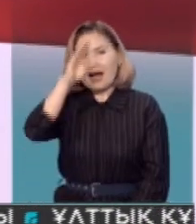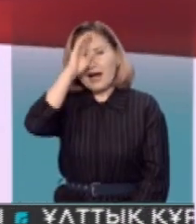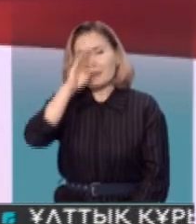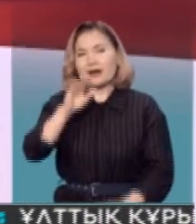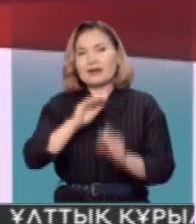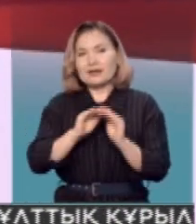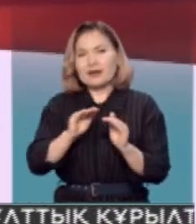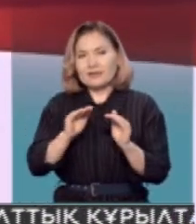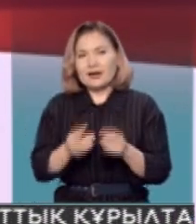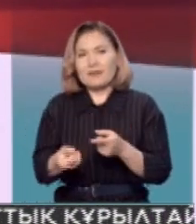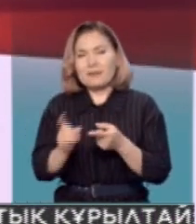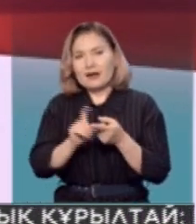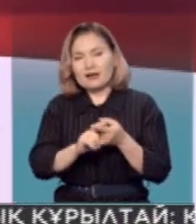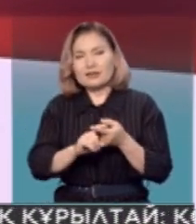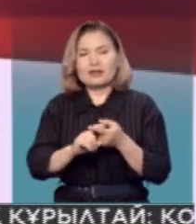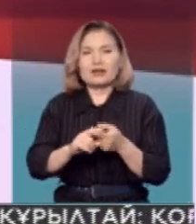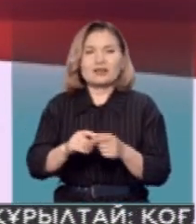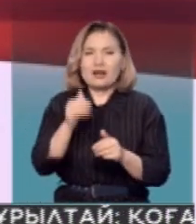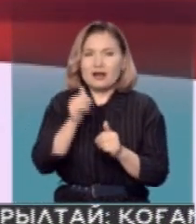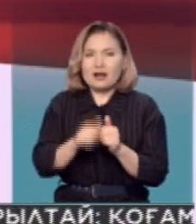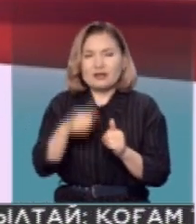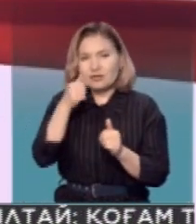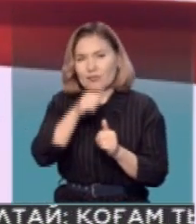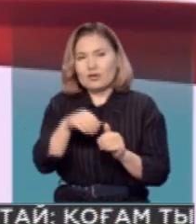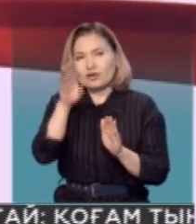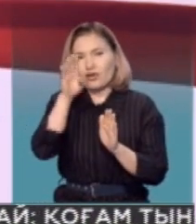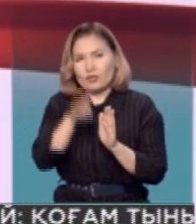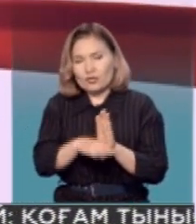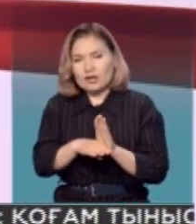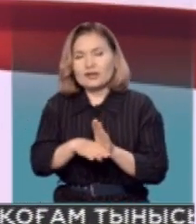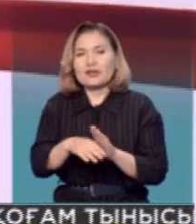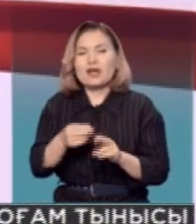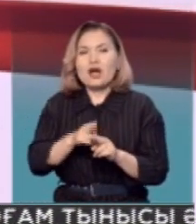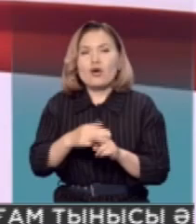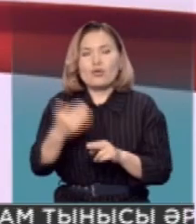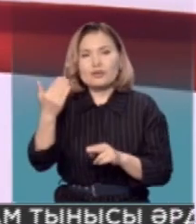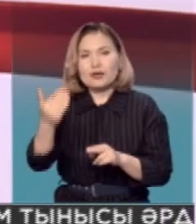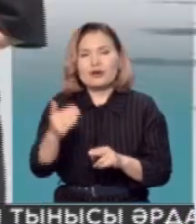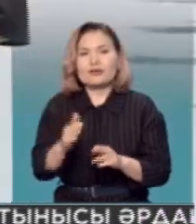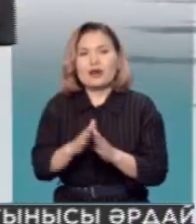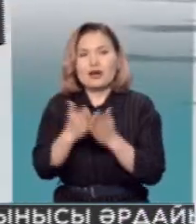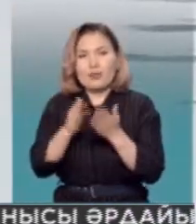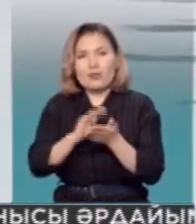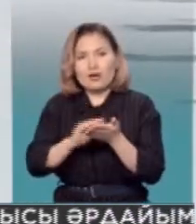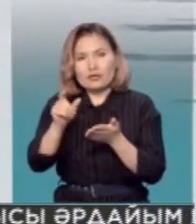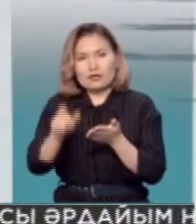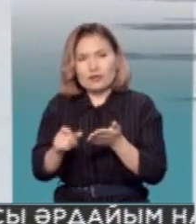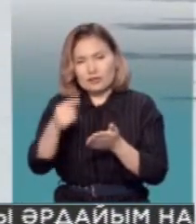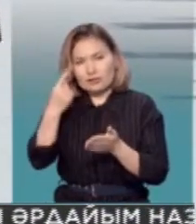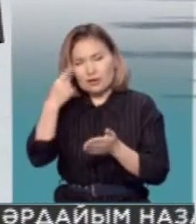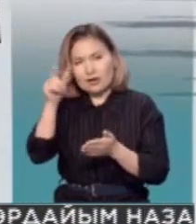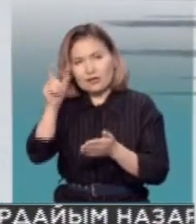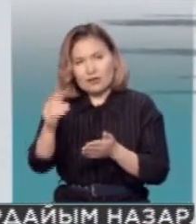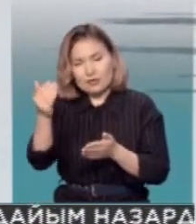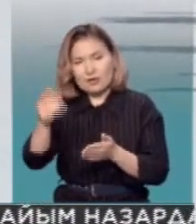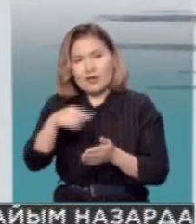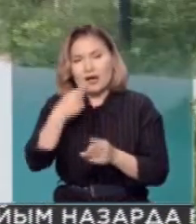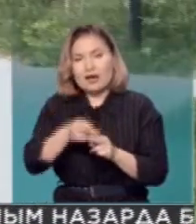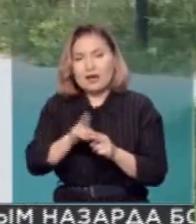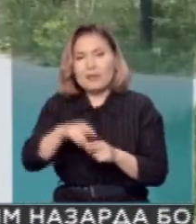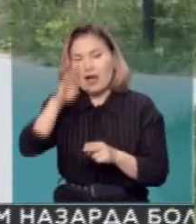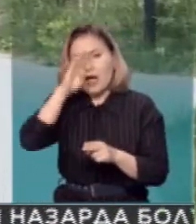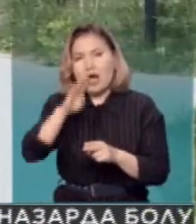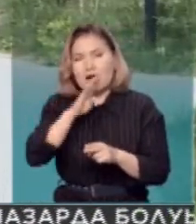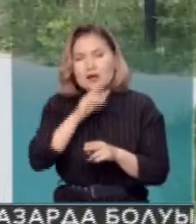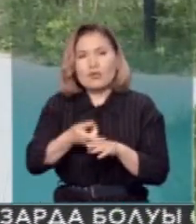Әке мен бала арасындағы байланыс бәсеңдеп жатыр. Сен қалаған әке кітабының авторы Баян Бекетайдың пайымы осы. Ол әкенің отбасындағы